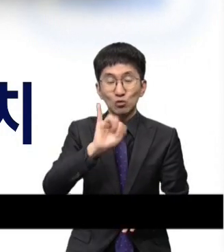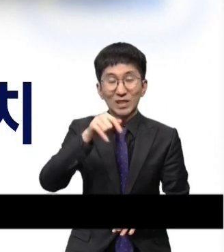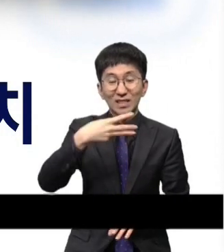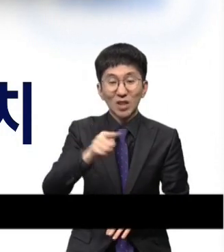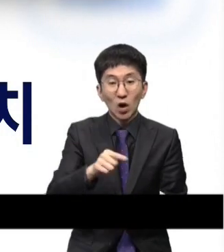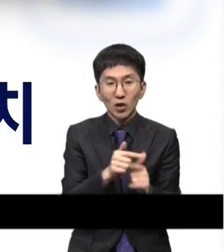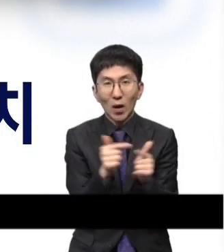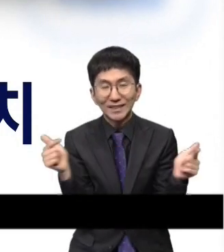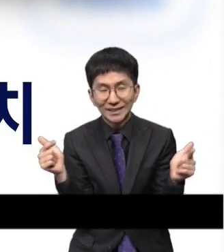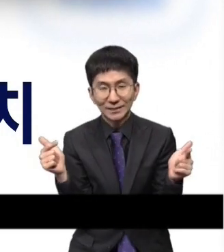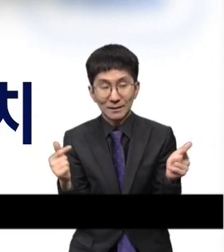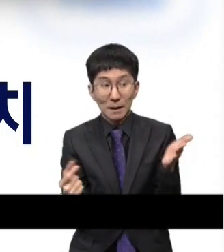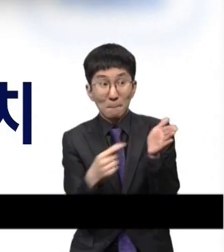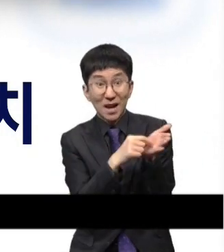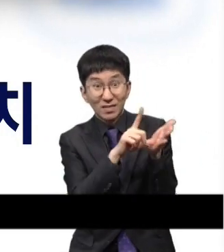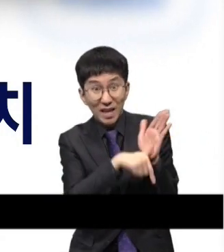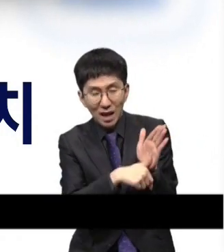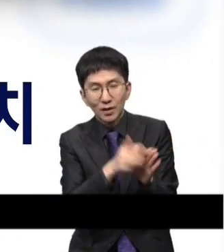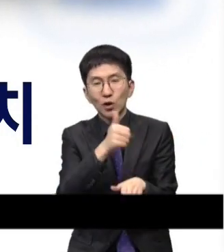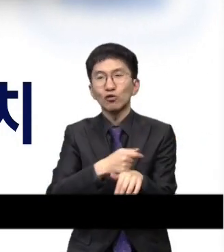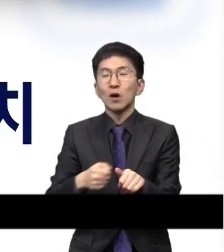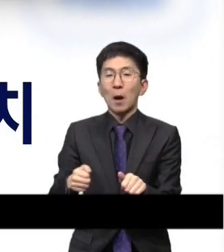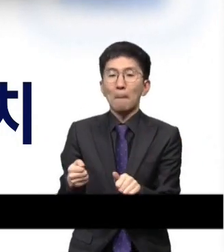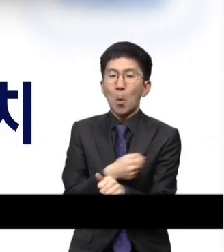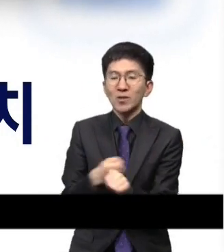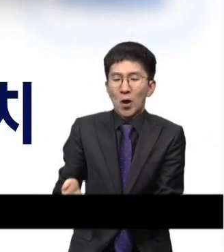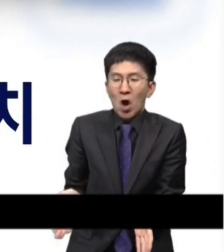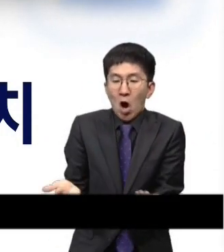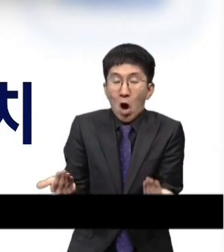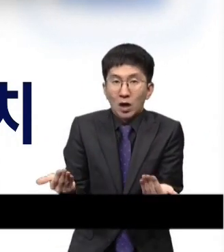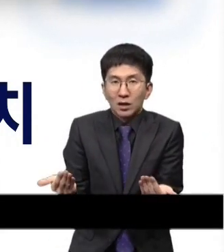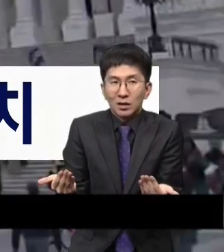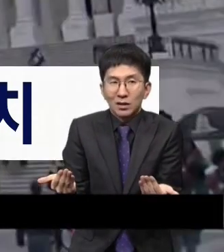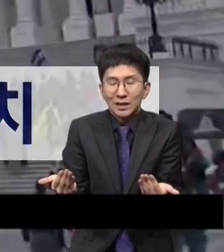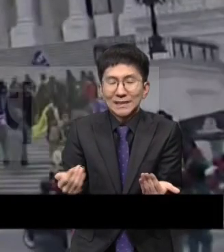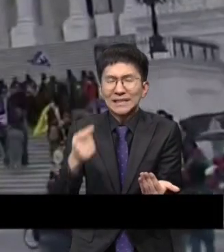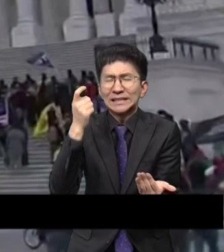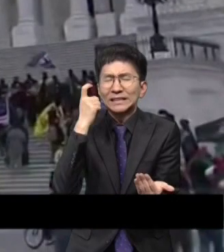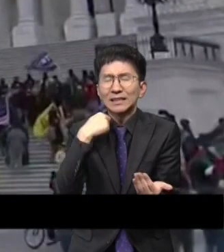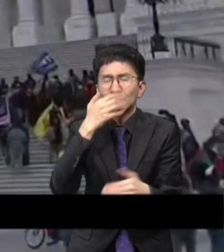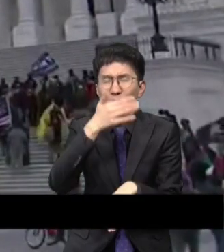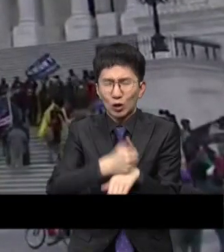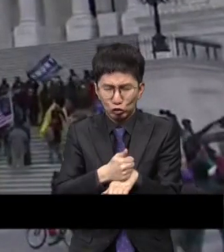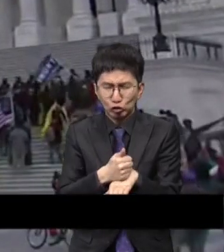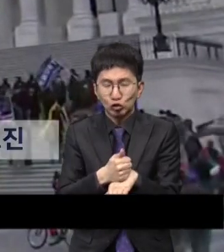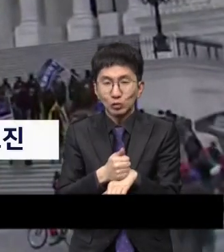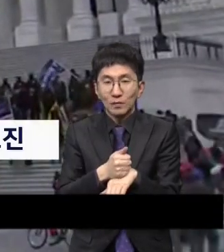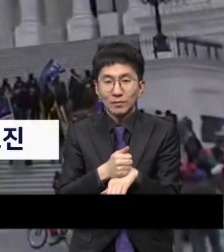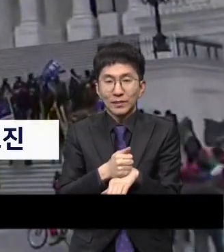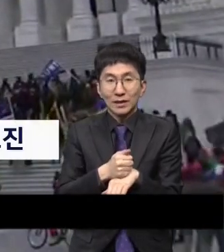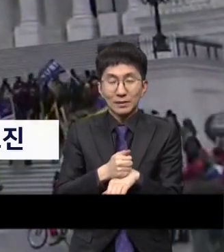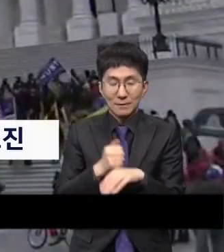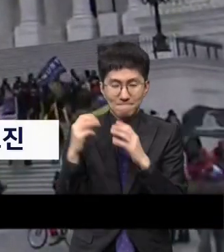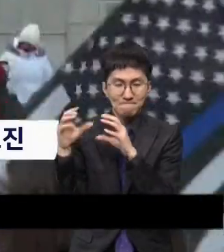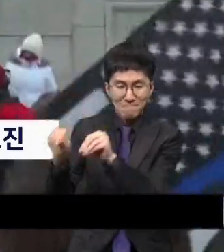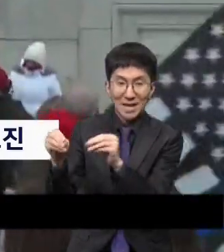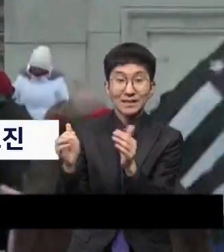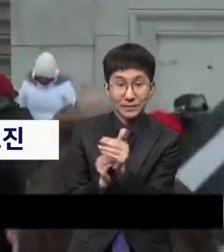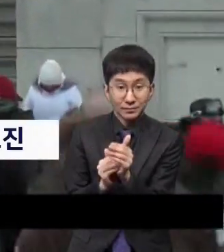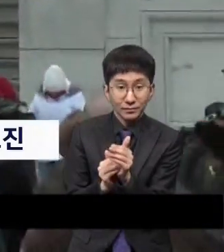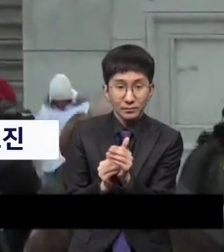부채질한다는 이유로 트럼프의 계정을 이례적으로 정지시켰습니다. 사상 초유의 미 의사당 난입